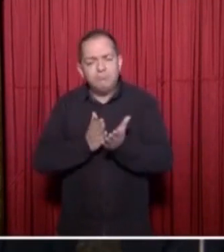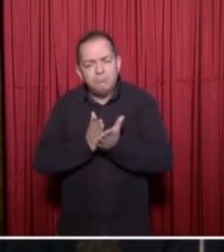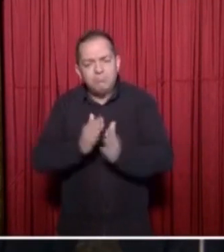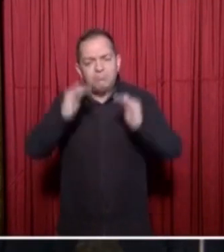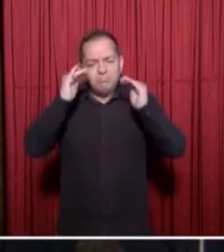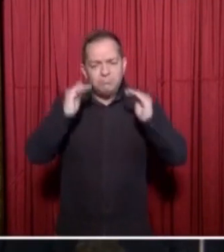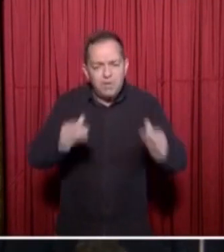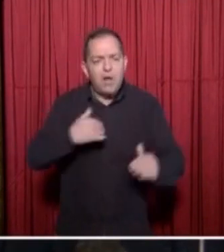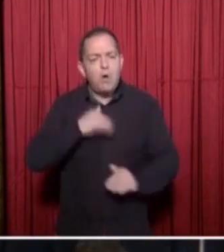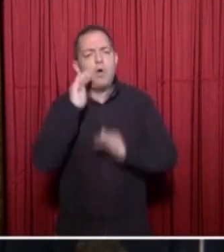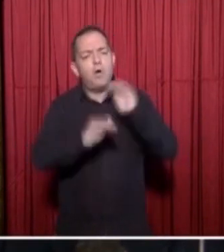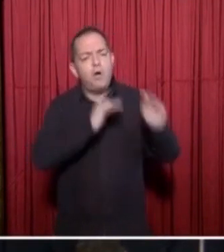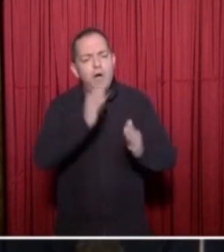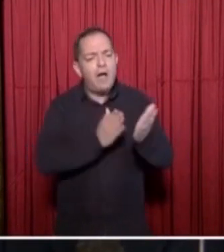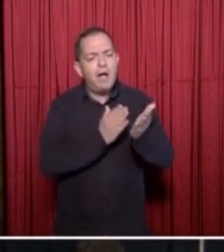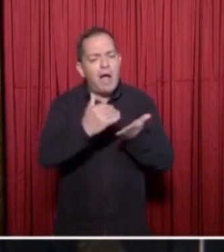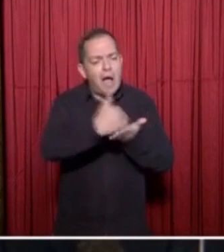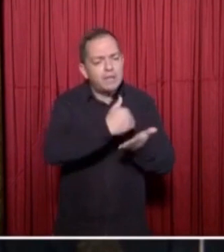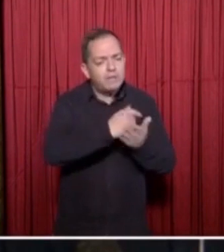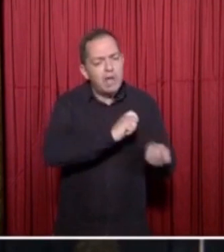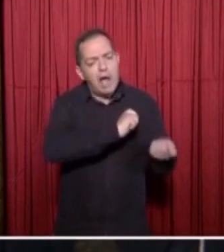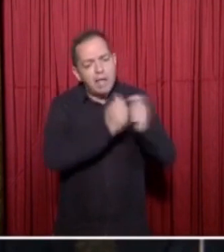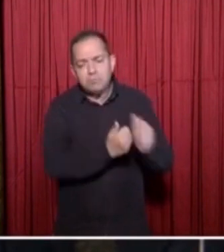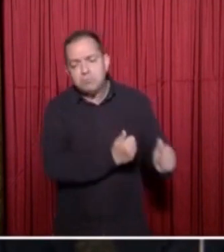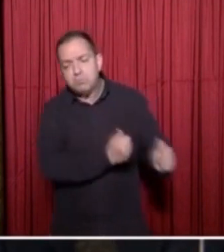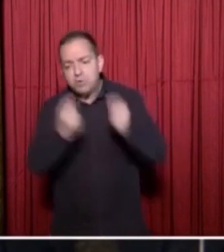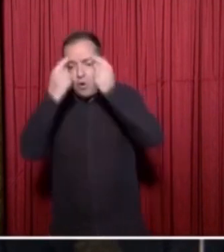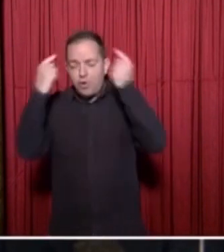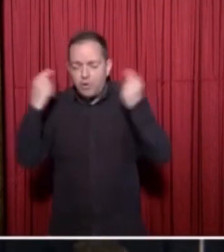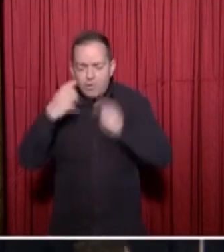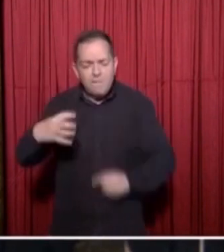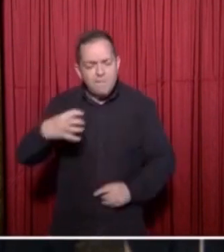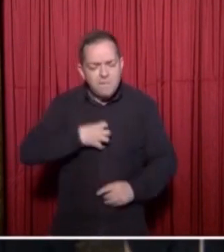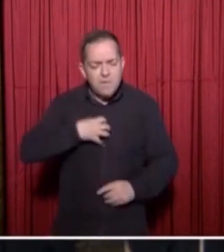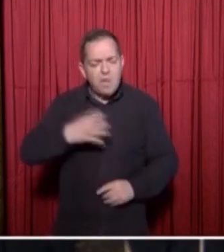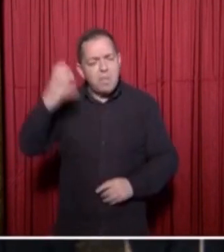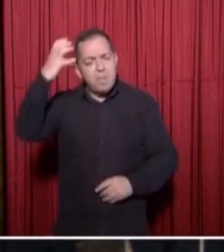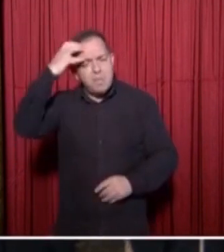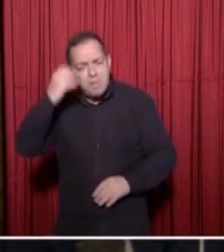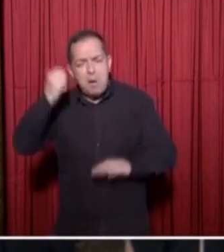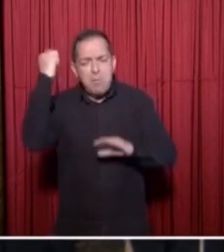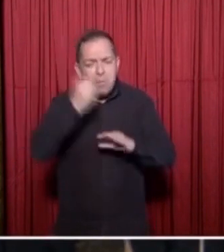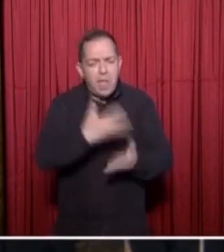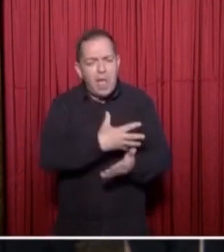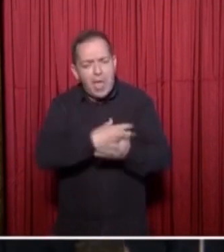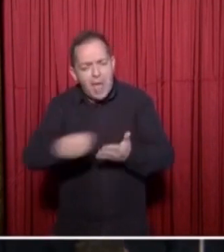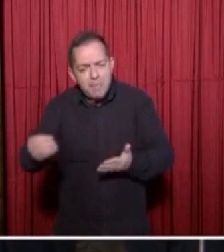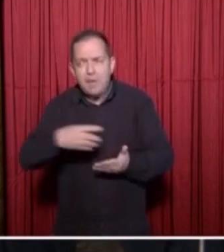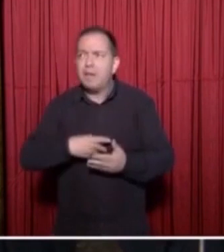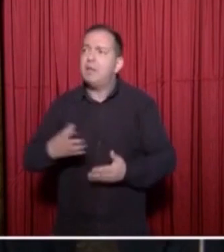σου και ασεβείς επί σε επιστρέψουσι. Ρίσε με εξαιμάτων ο Θεός σωτηρίας μου αγκαλιάσεται η γλώσσα μου